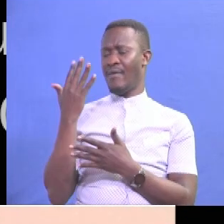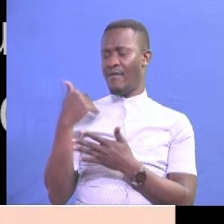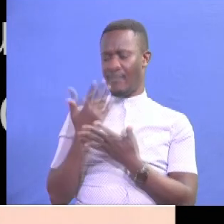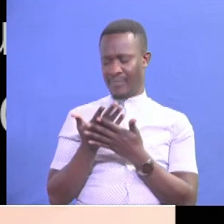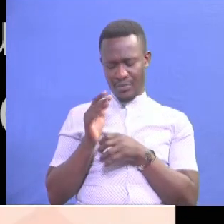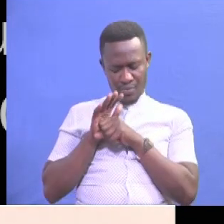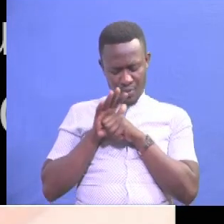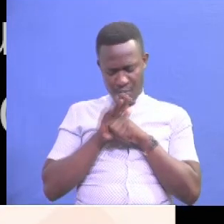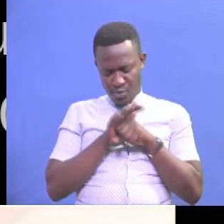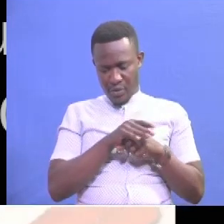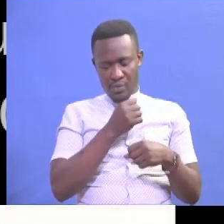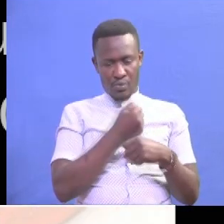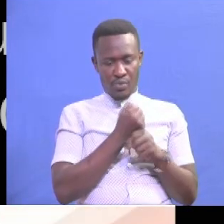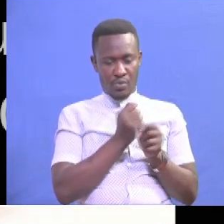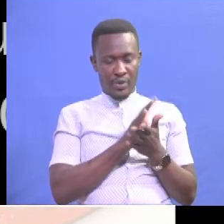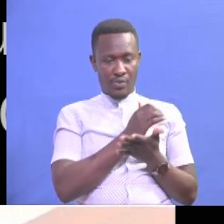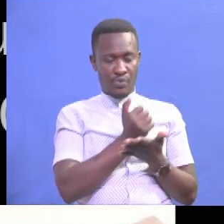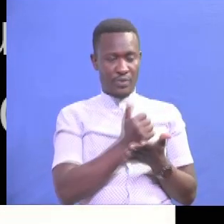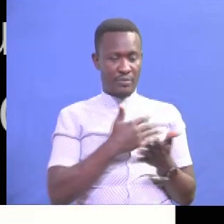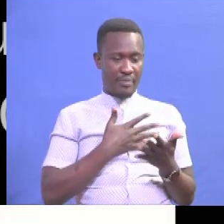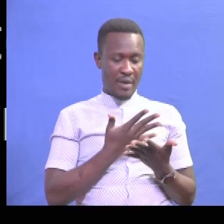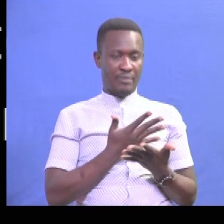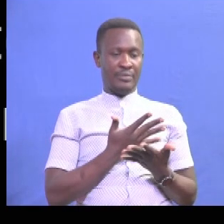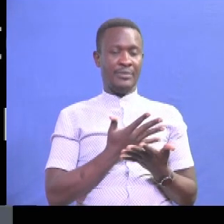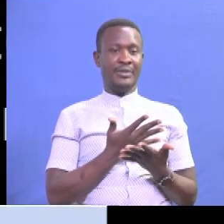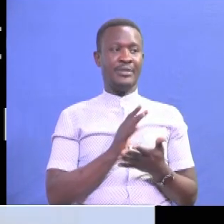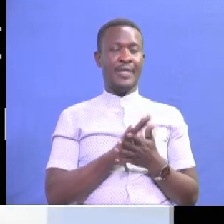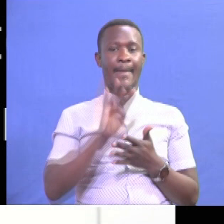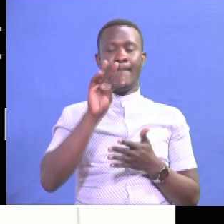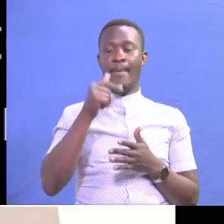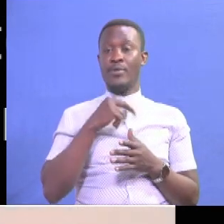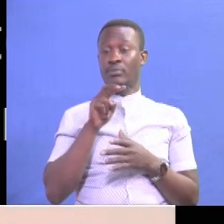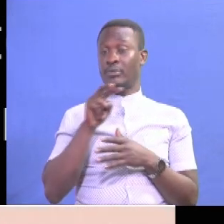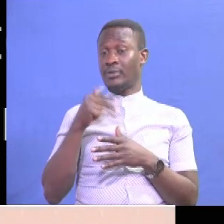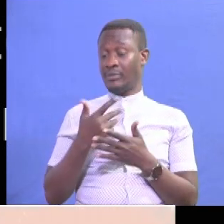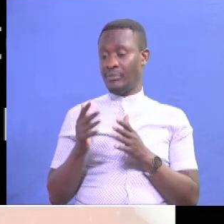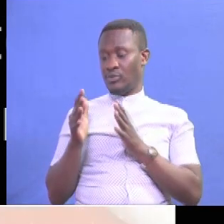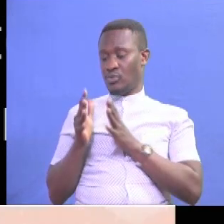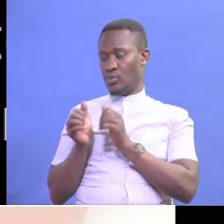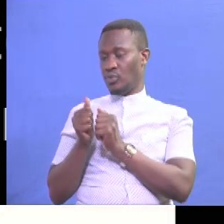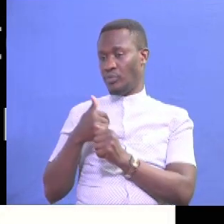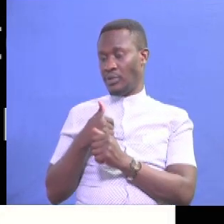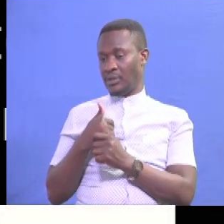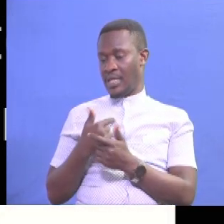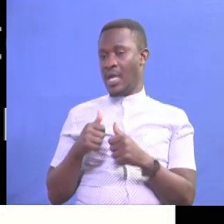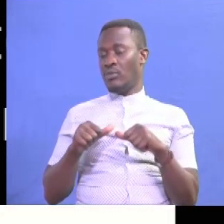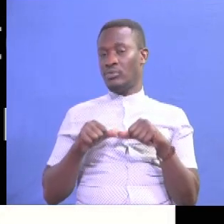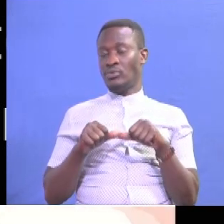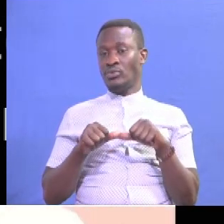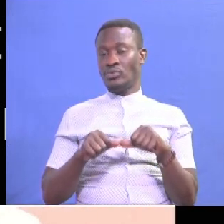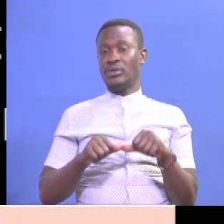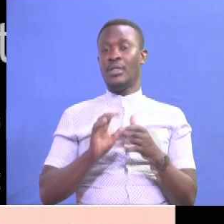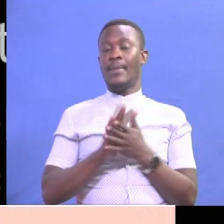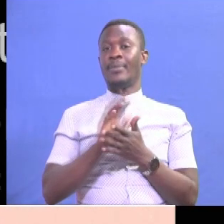Unyanyasaji wa watumishi wa ofisi yangu na wabunge wanaonekana kuwa karibu nami umekuwa ukiendelea kwa